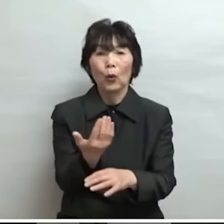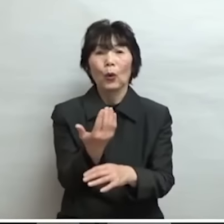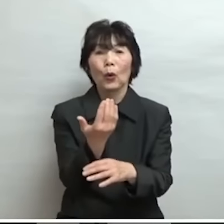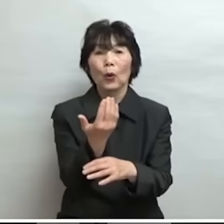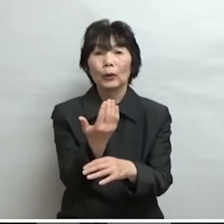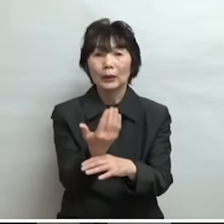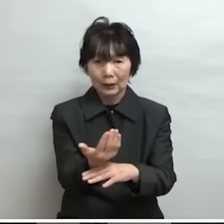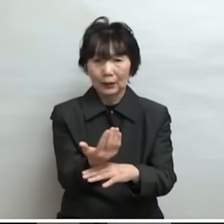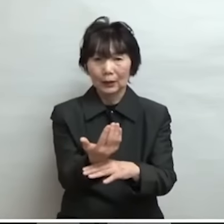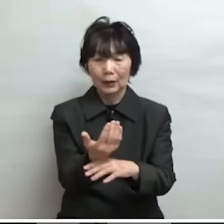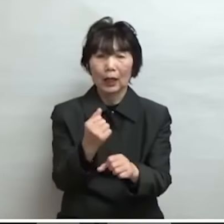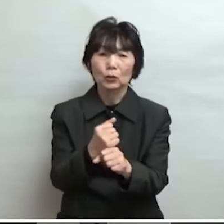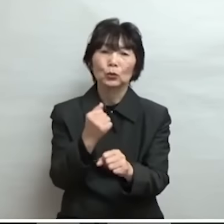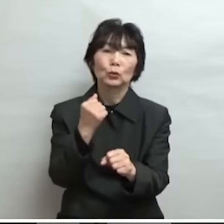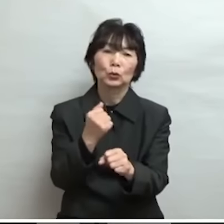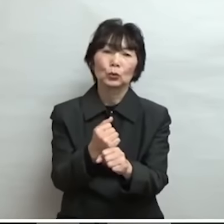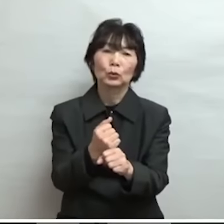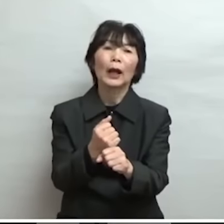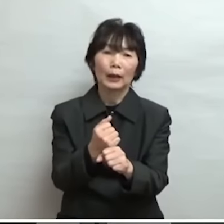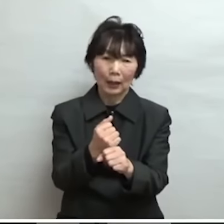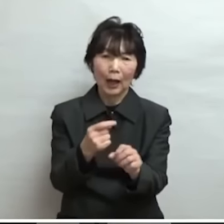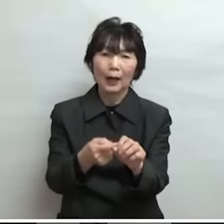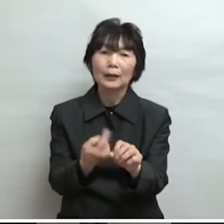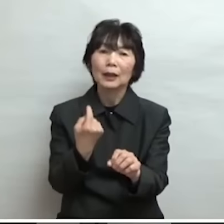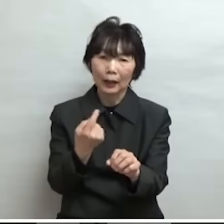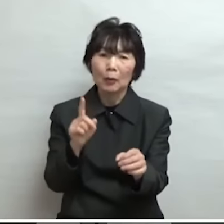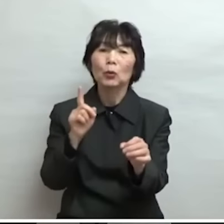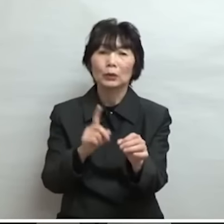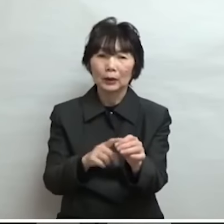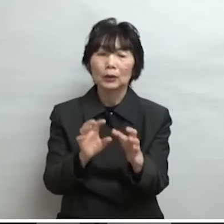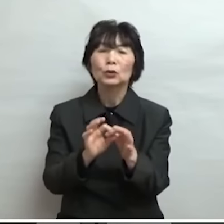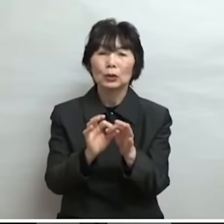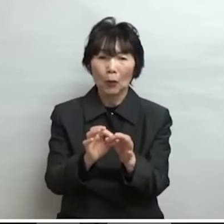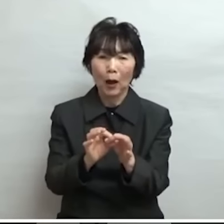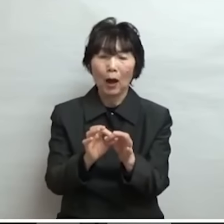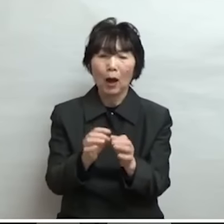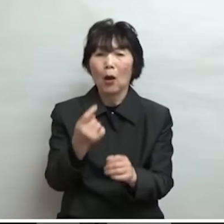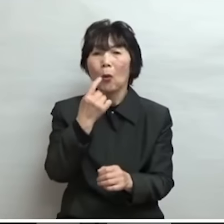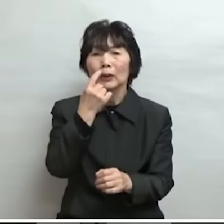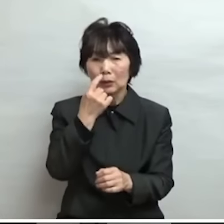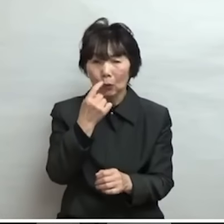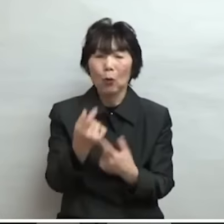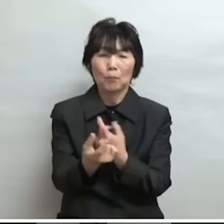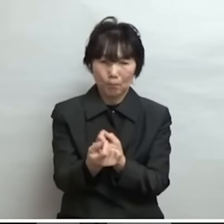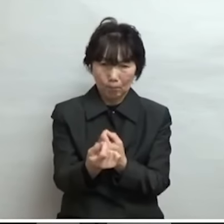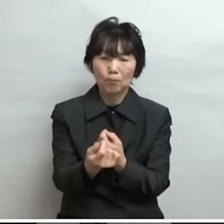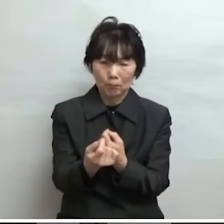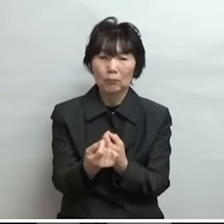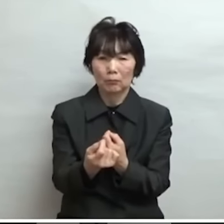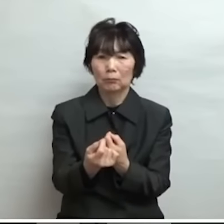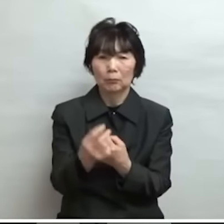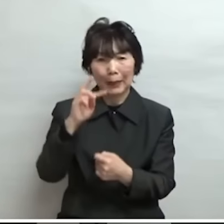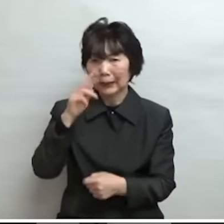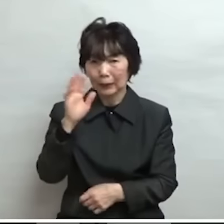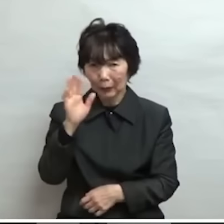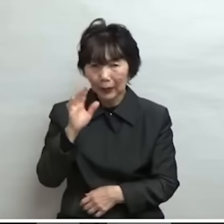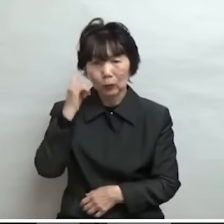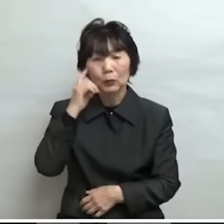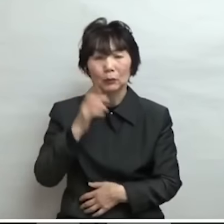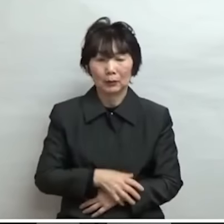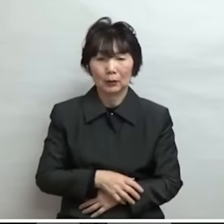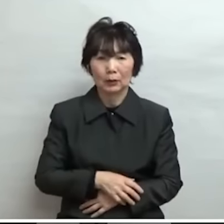か、あの日が作られた目的、それについては県としても否定はしておりません。その目的の